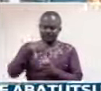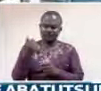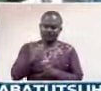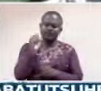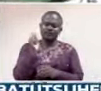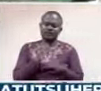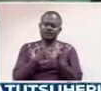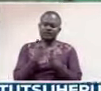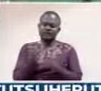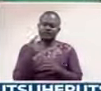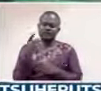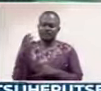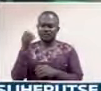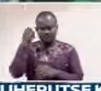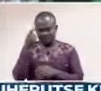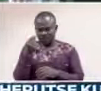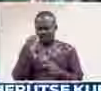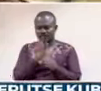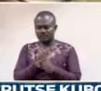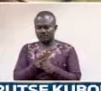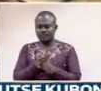amafaranga 150, birumvikana ko ari amafaranga menshi.